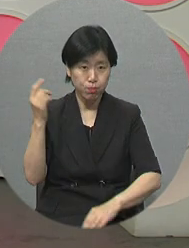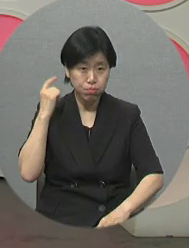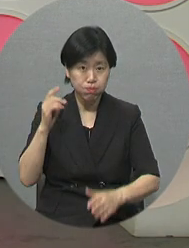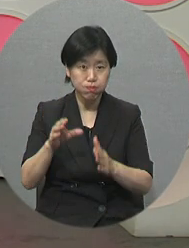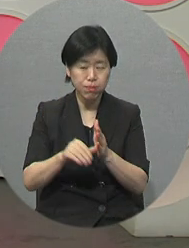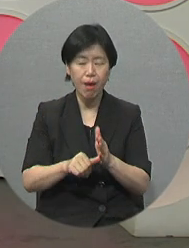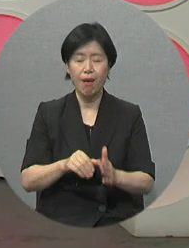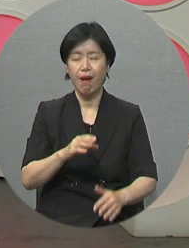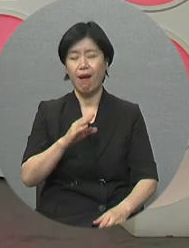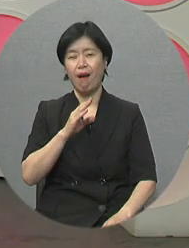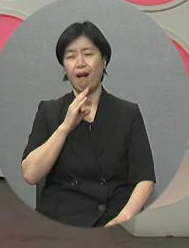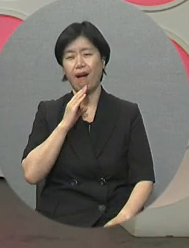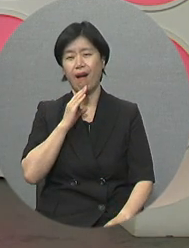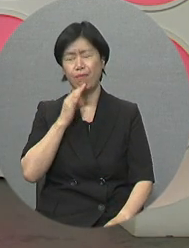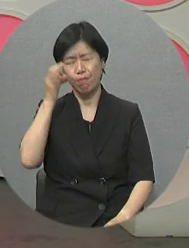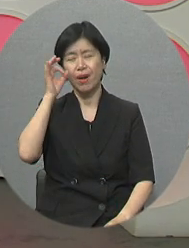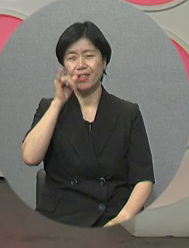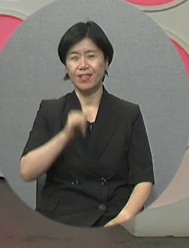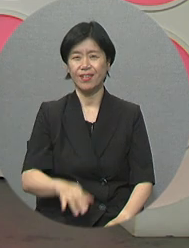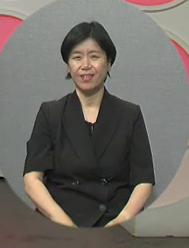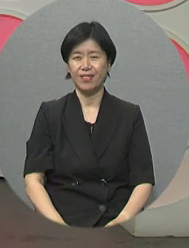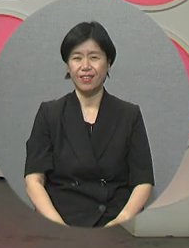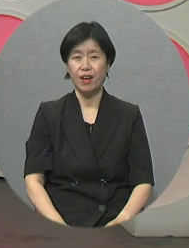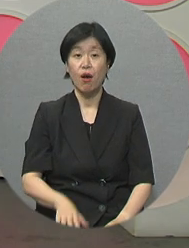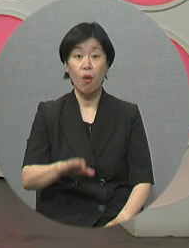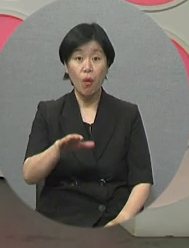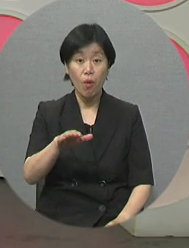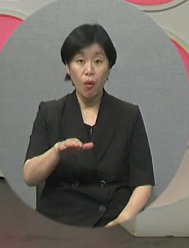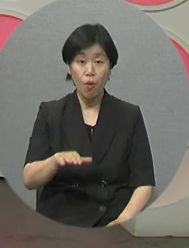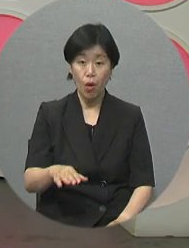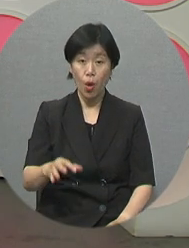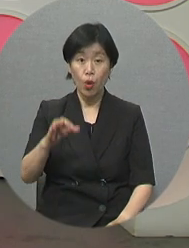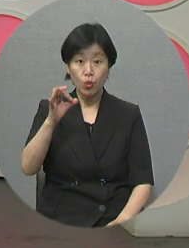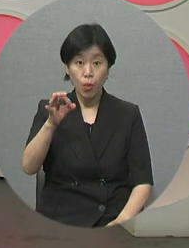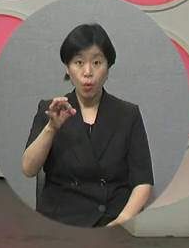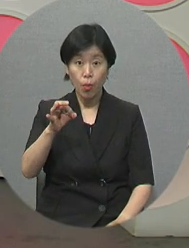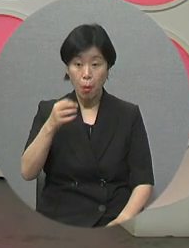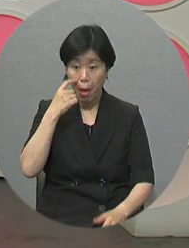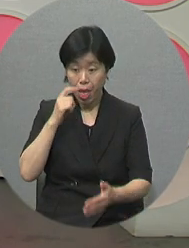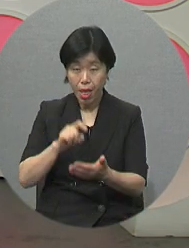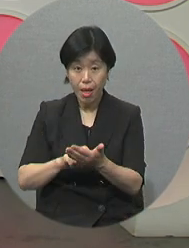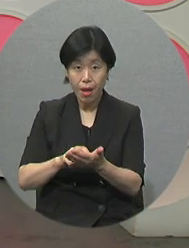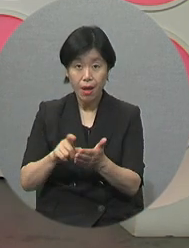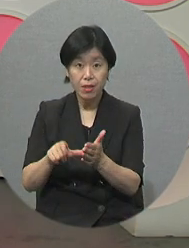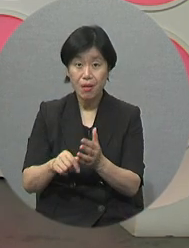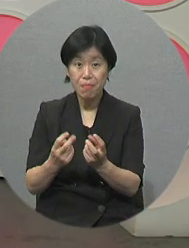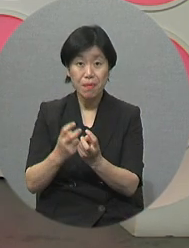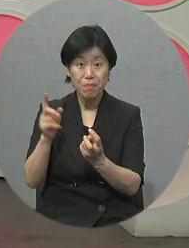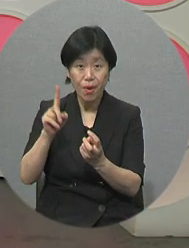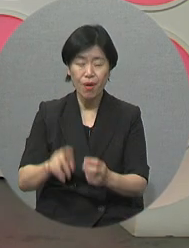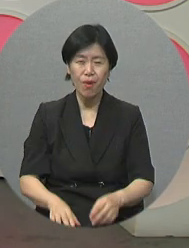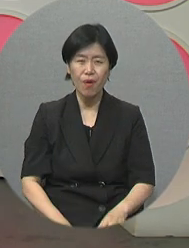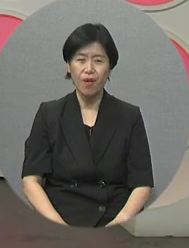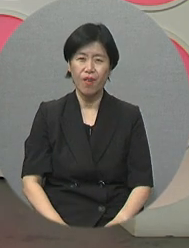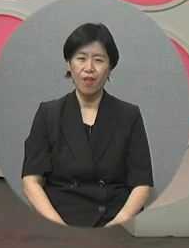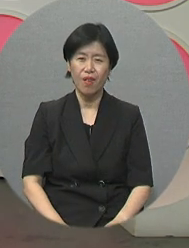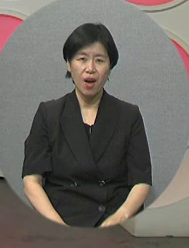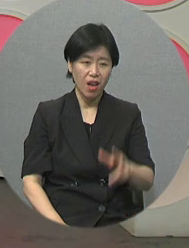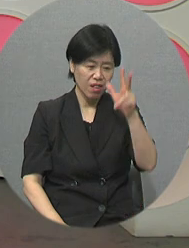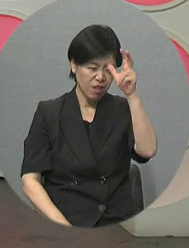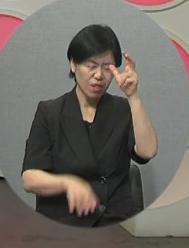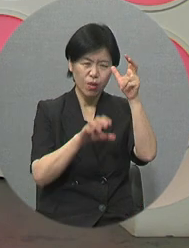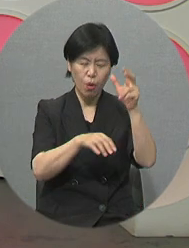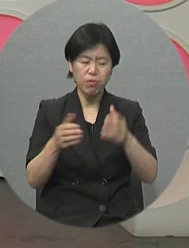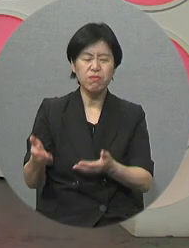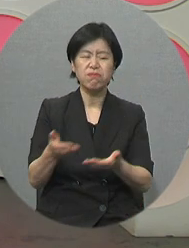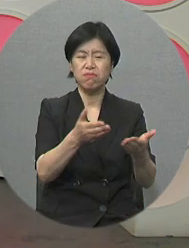나더라고. 무조건 찾아서 파출소로 갖다 주는 게 100번 맞고요. 1000번 맞습니다. 근데 그때 약간 뭔가